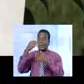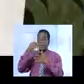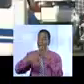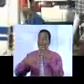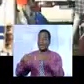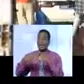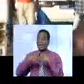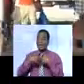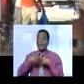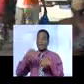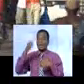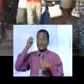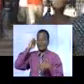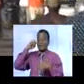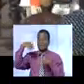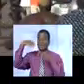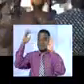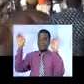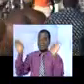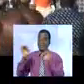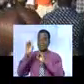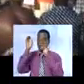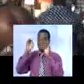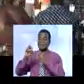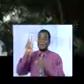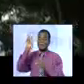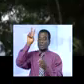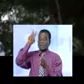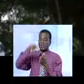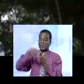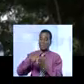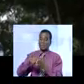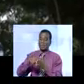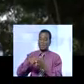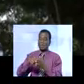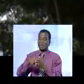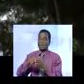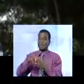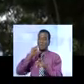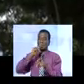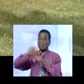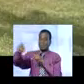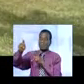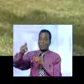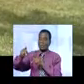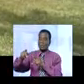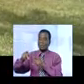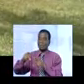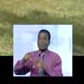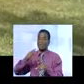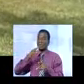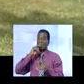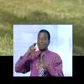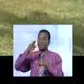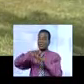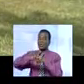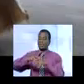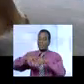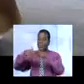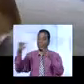la région de Gbeke. 2000 professionnels des arts et de la culture sont sur